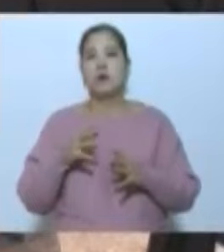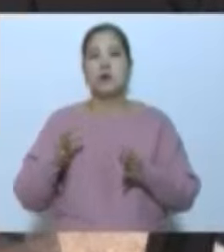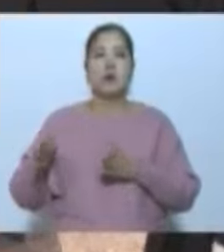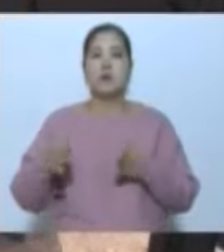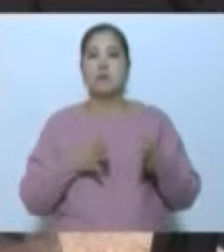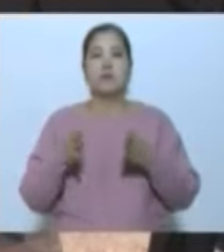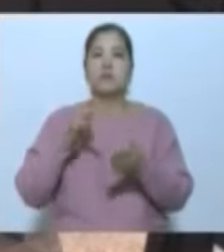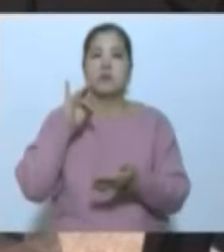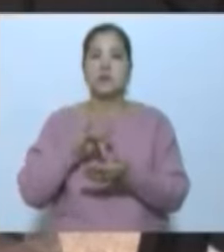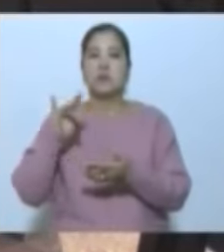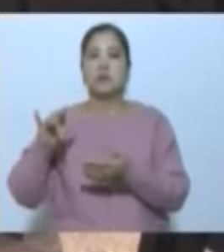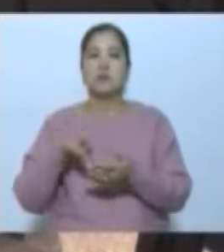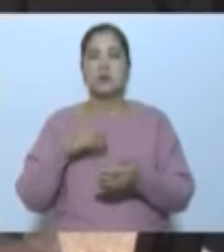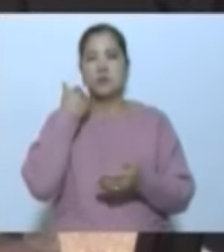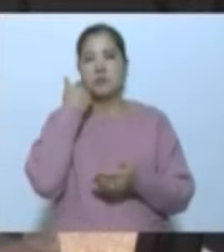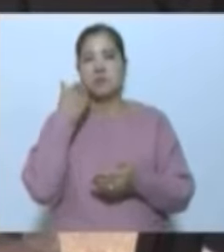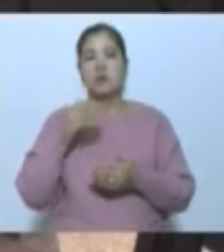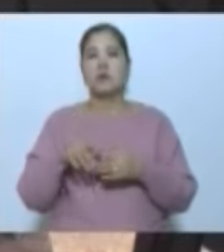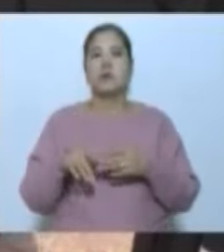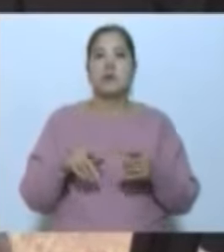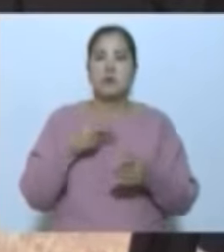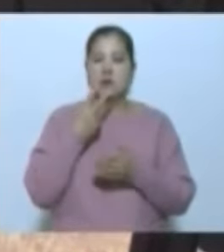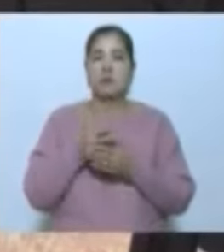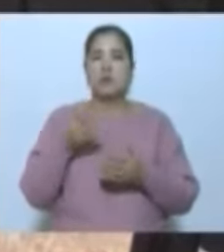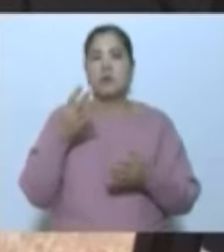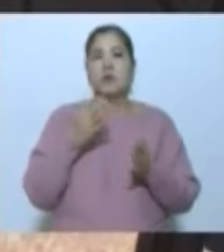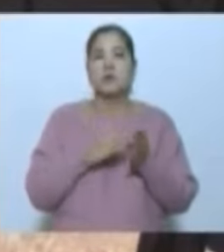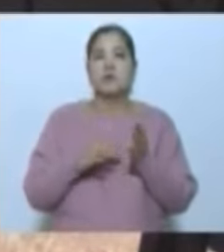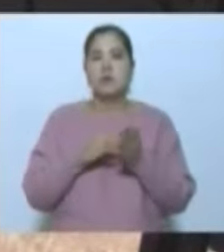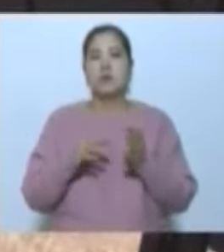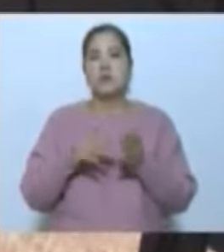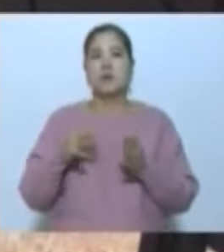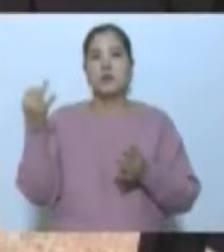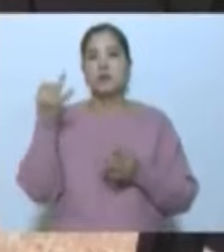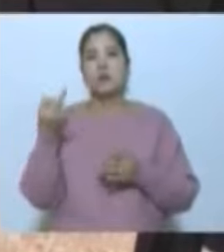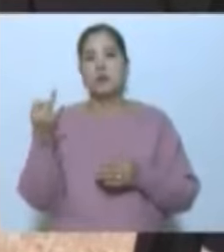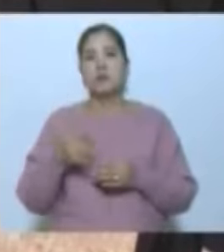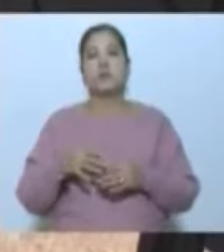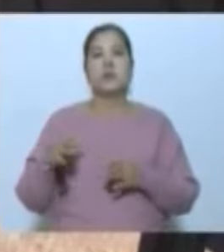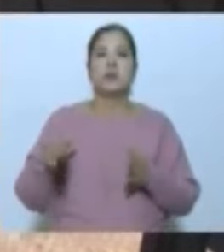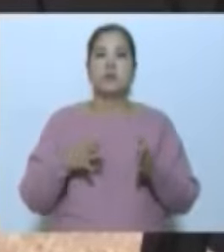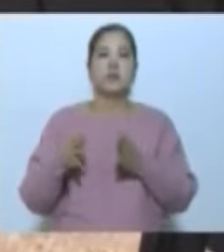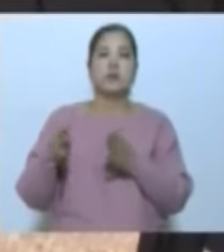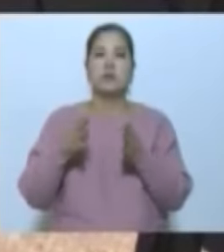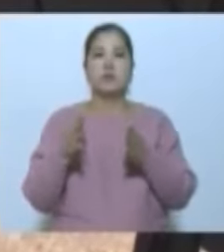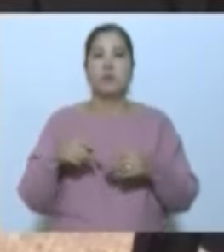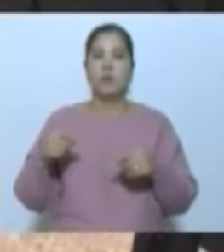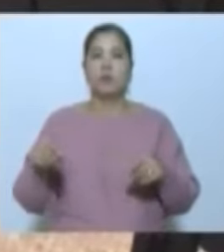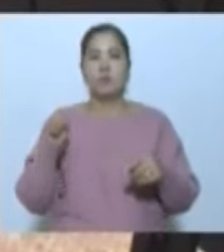дырявое полотно. Стыдно даже назвать нашу местность селом с 90-летней историей. Больше похоже на территорию, на которую бросили